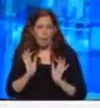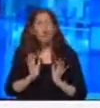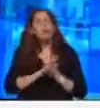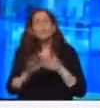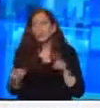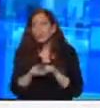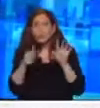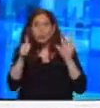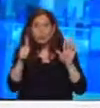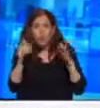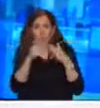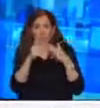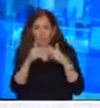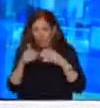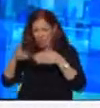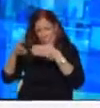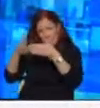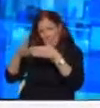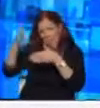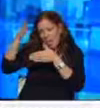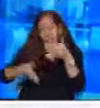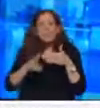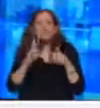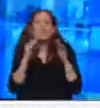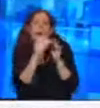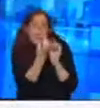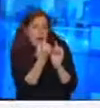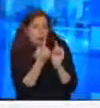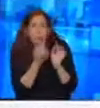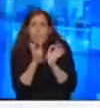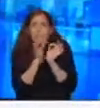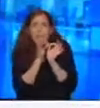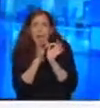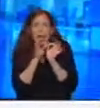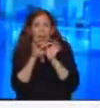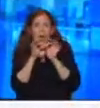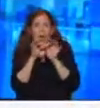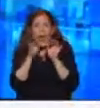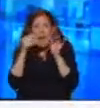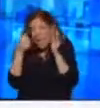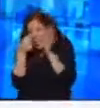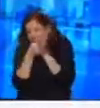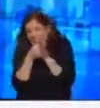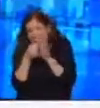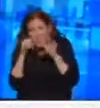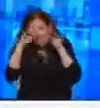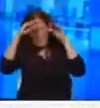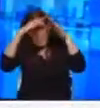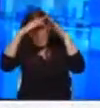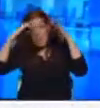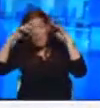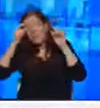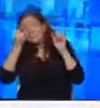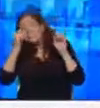בתים נחתוך את הפינה שלהם. יש בית אחד, אני רוצה לתאר לכם, בית אחד, שבסך הכל הקונזולה, הקרקוב שלו, בולט מחוץ